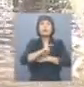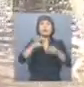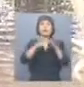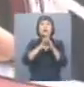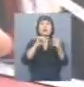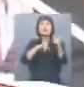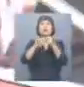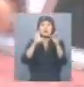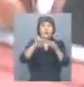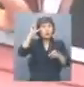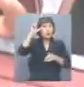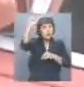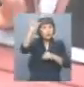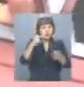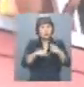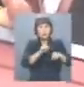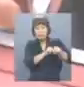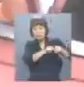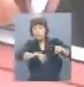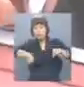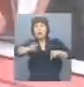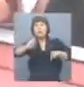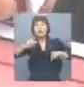จะสามารถเปิดให้บริการได้ครับ